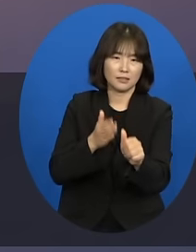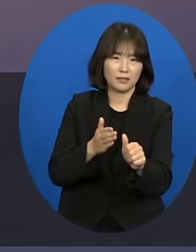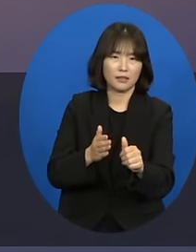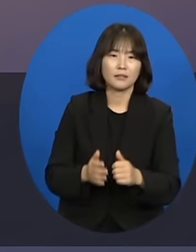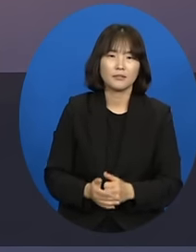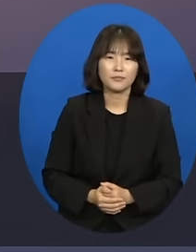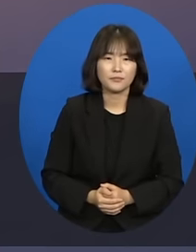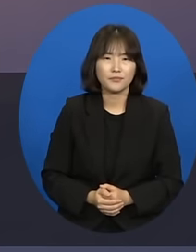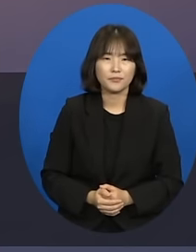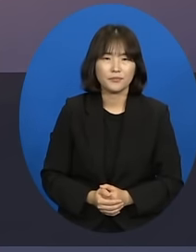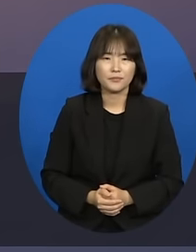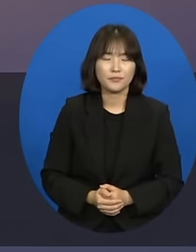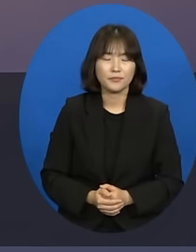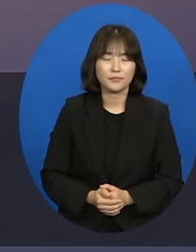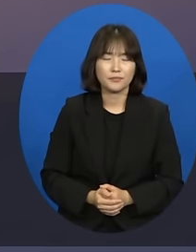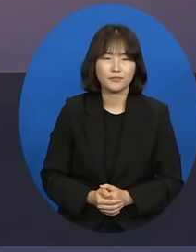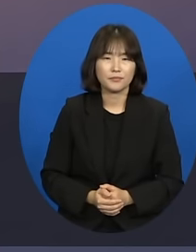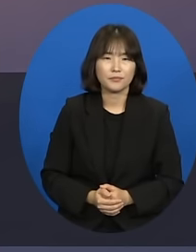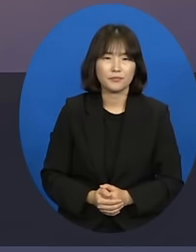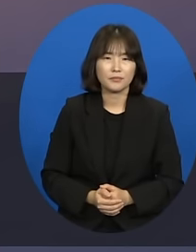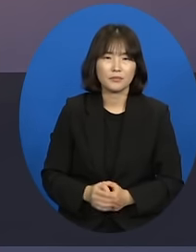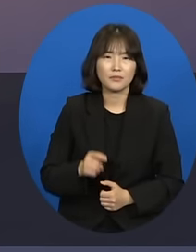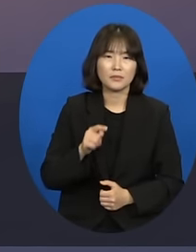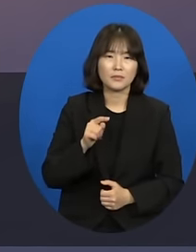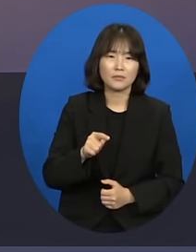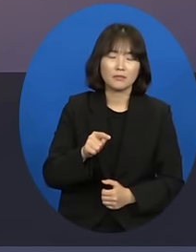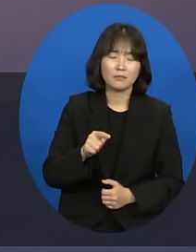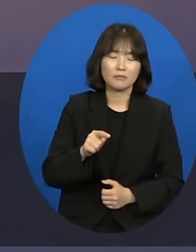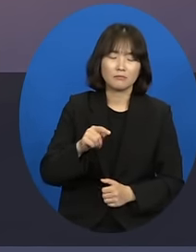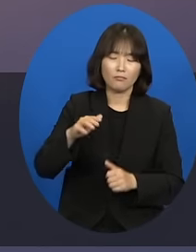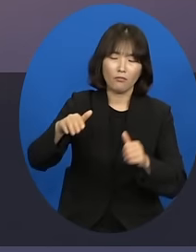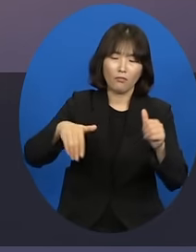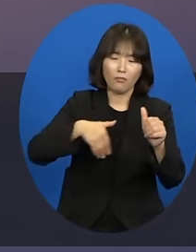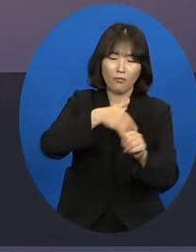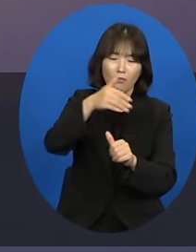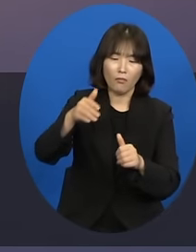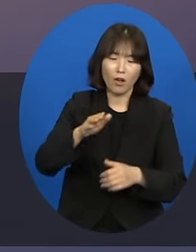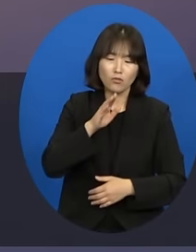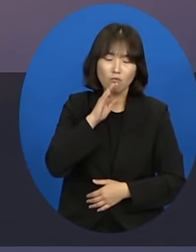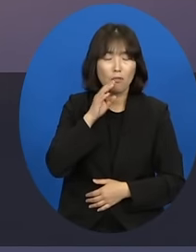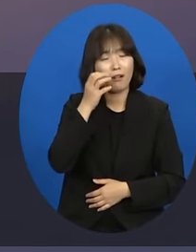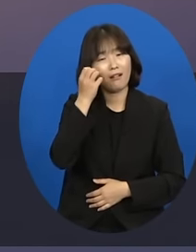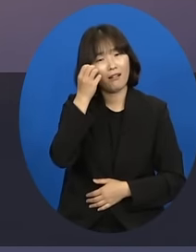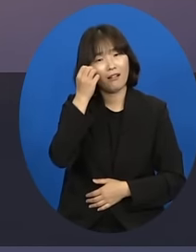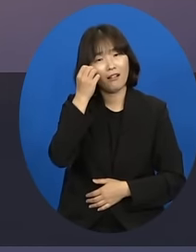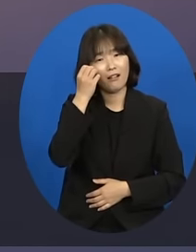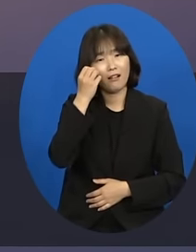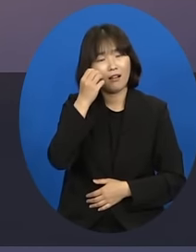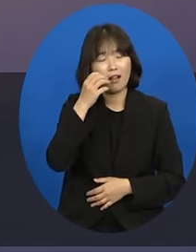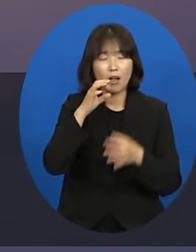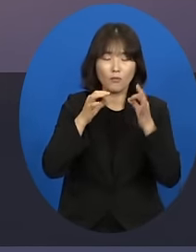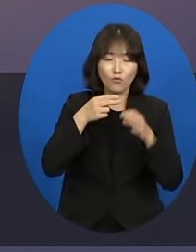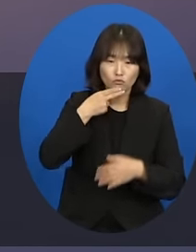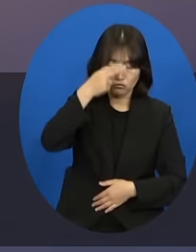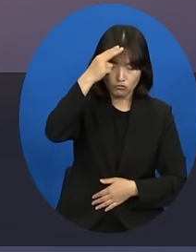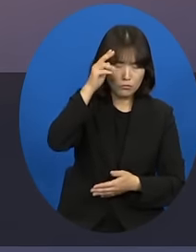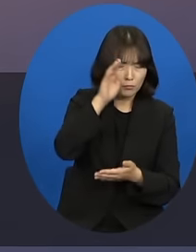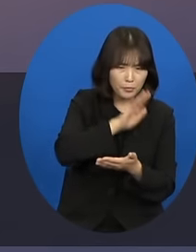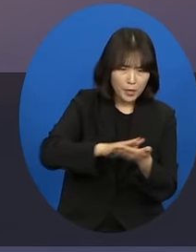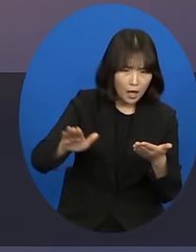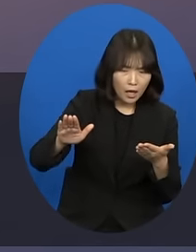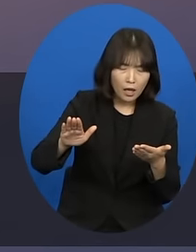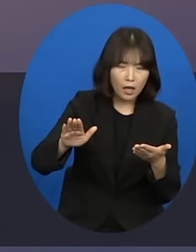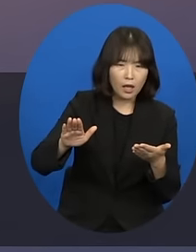그 장면이 너무 신기한 장면이에요, 여러분. 요한복음 2장이. 포도주가 없다고 하는구나. 없다